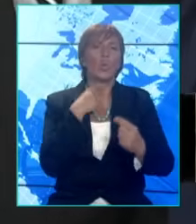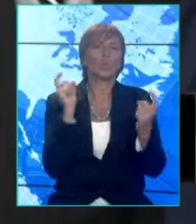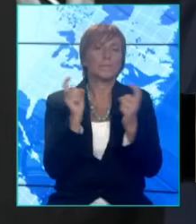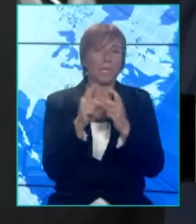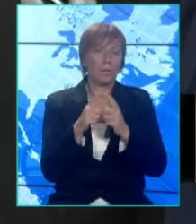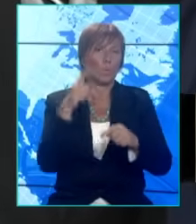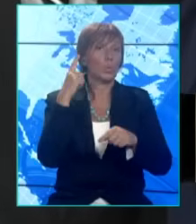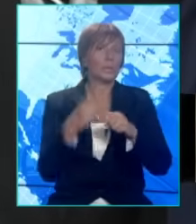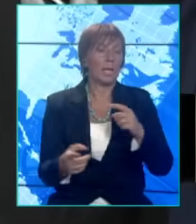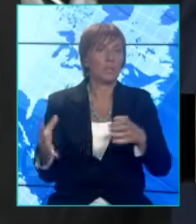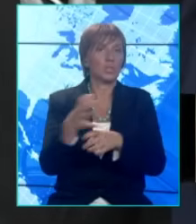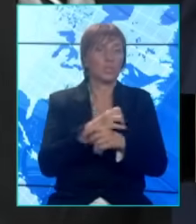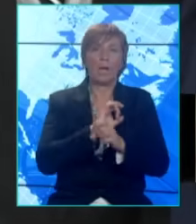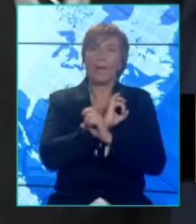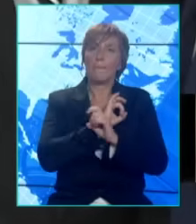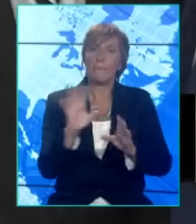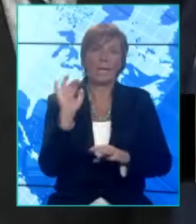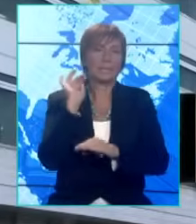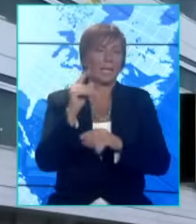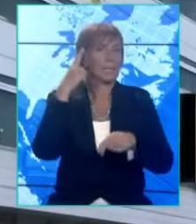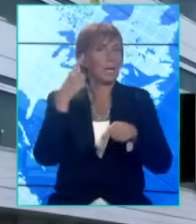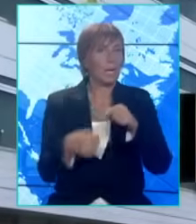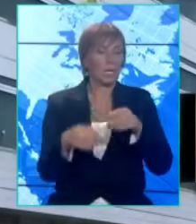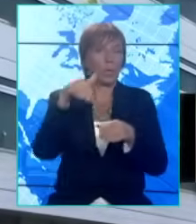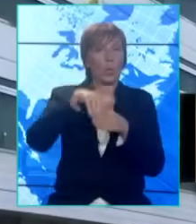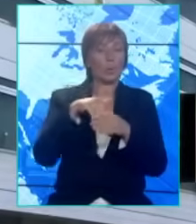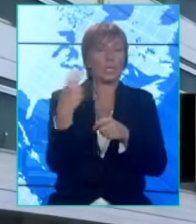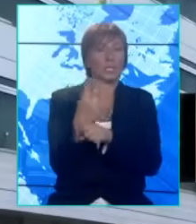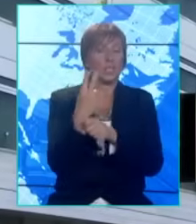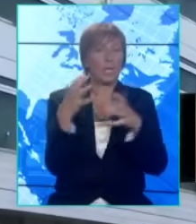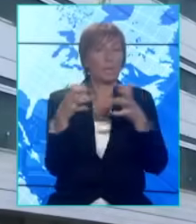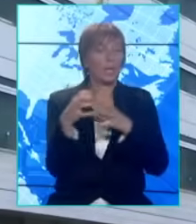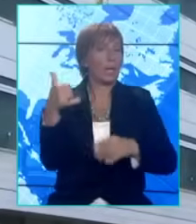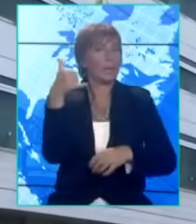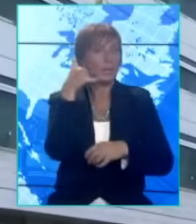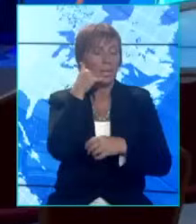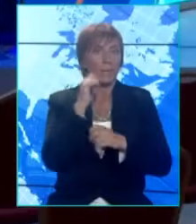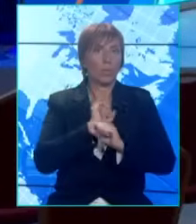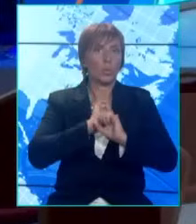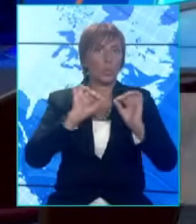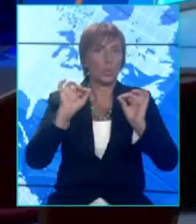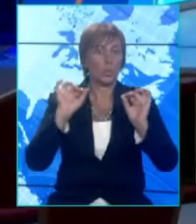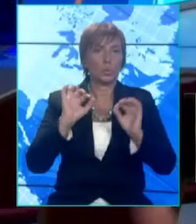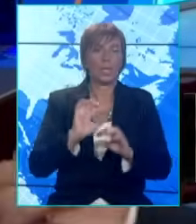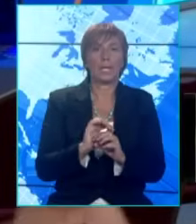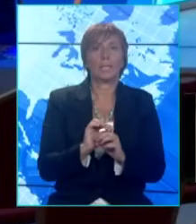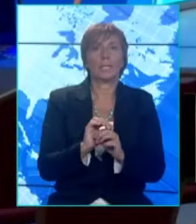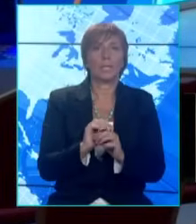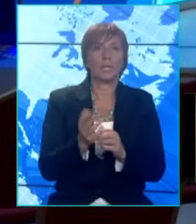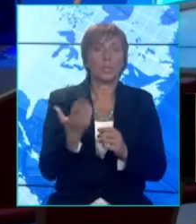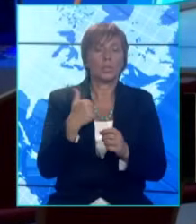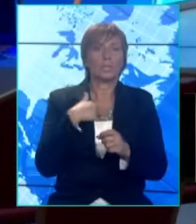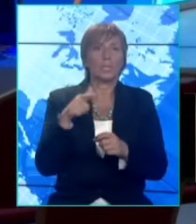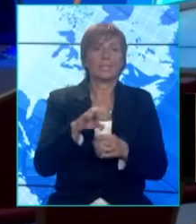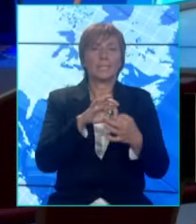usaglašava. U završnoj fazi, ali bez naznaka kraja. Unutar državne koalicije telefoni užareni. Stalno, evo, dok smo ovdje